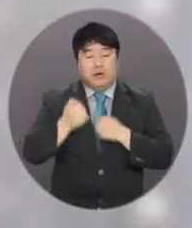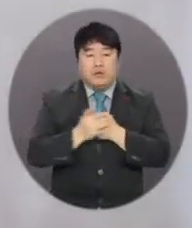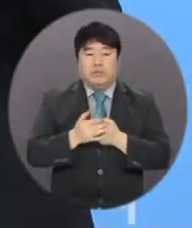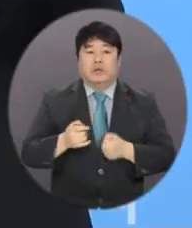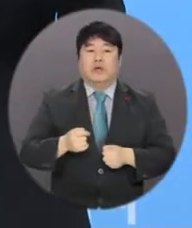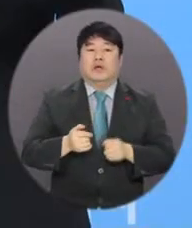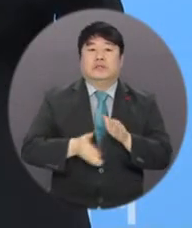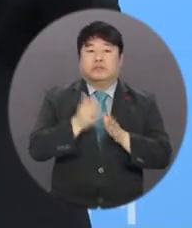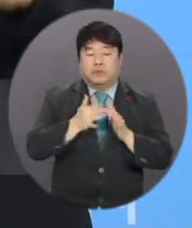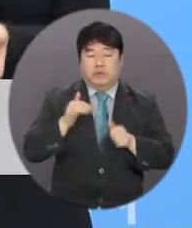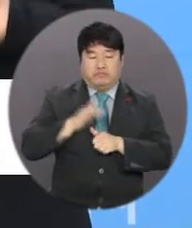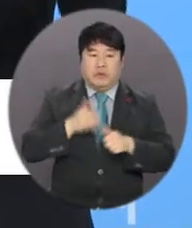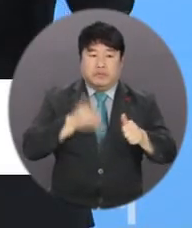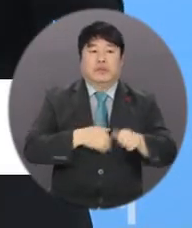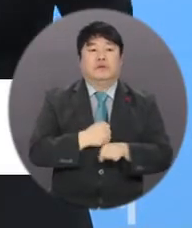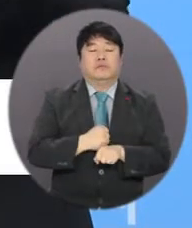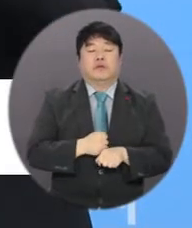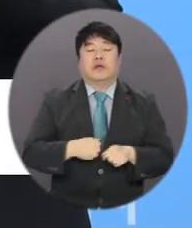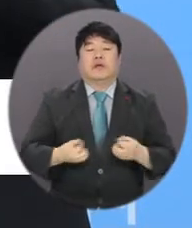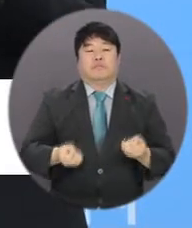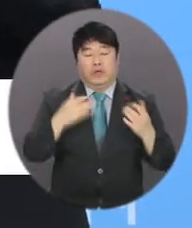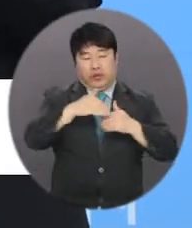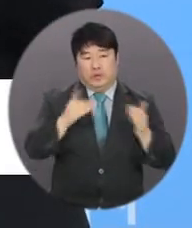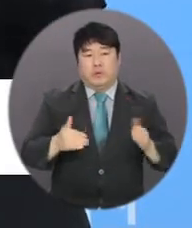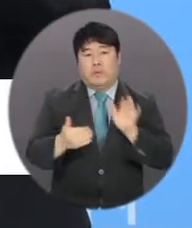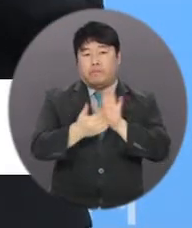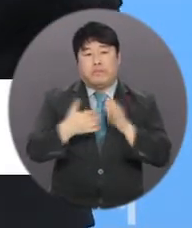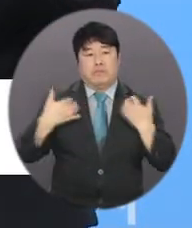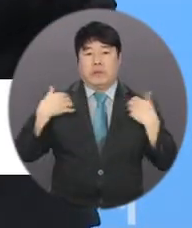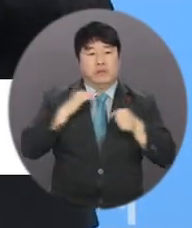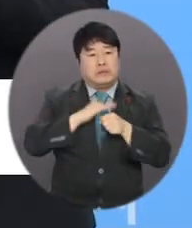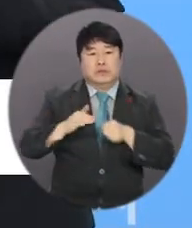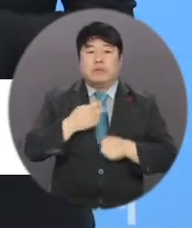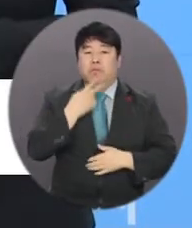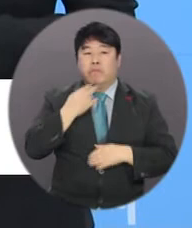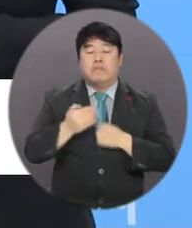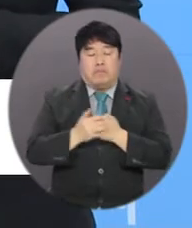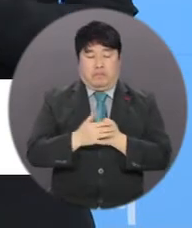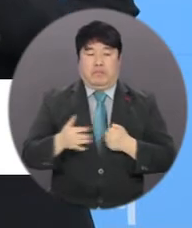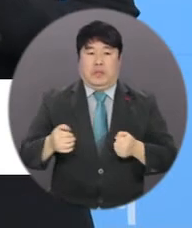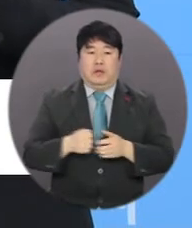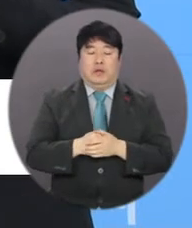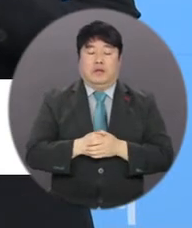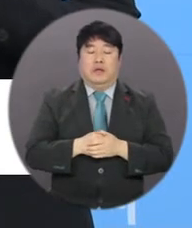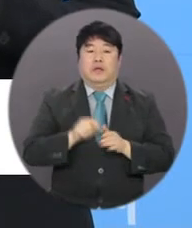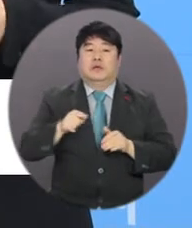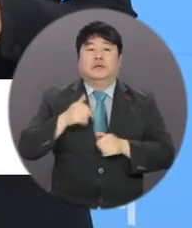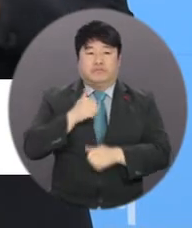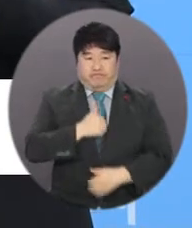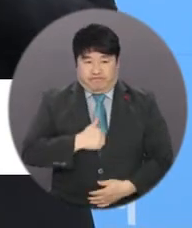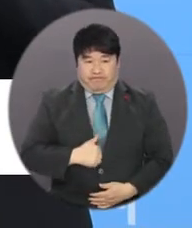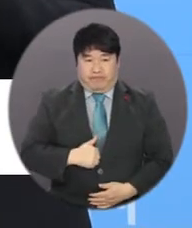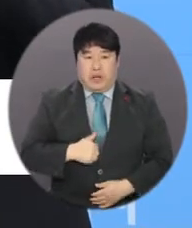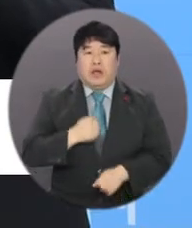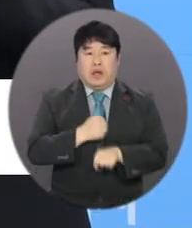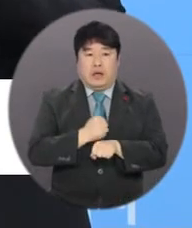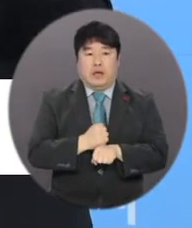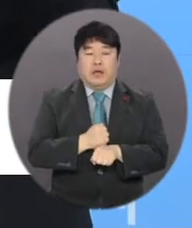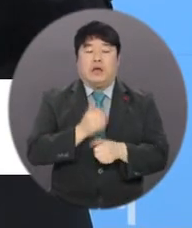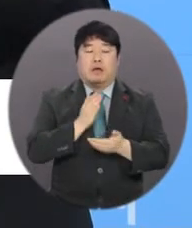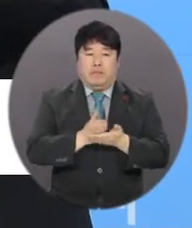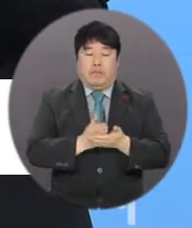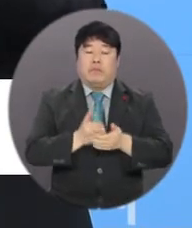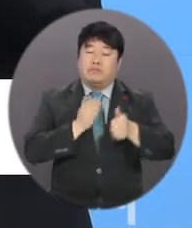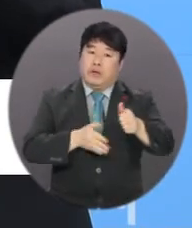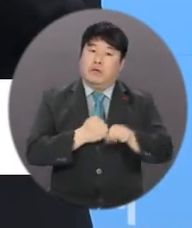상황입니다. 파티룸에 대한 방역수칙이 별도로 아직은 마련돼 있지는 않습니다. 근데 이제 이걸 좀 자제하는 상황, 요청하고 있는